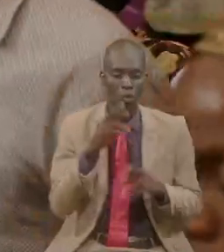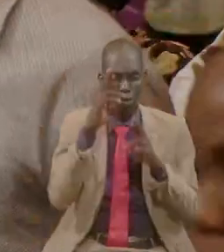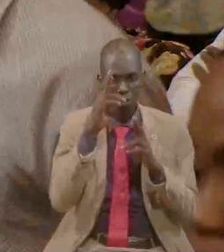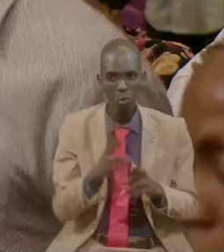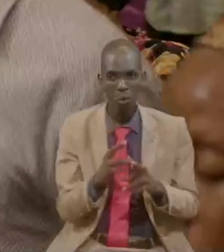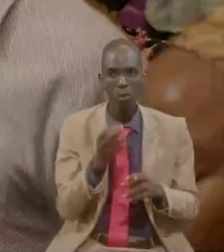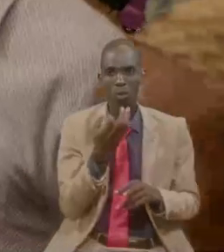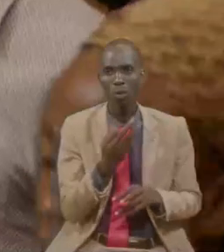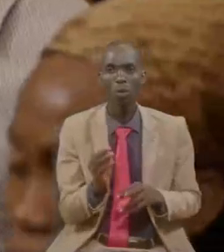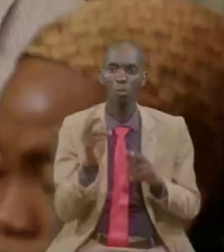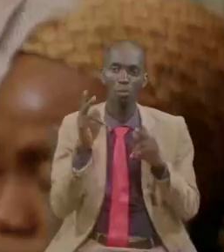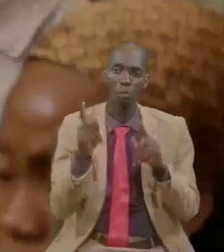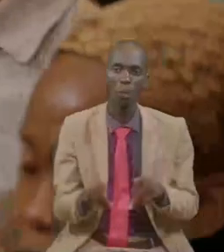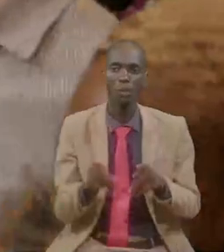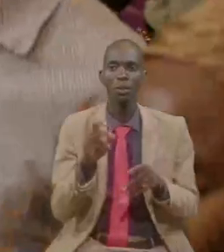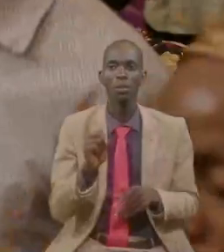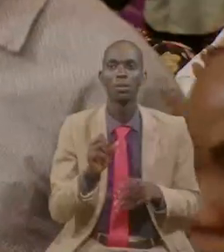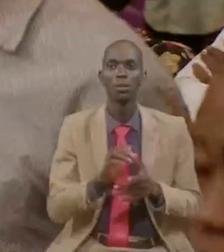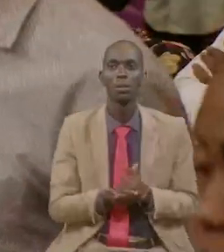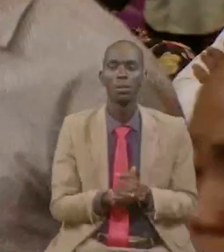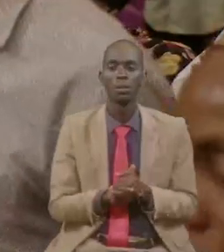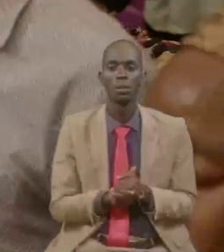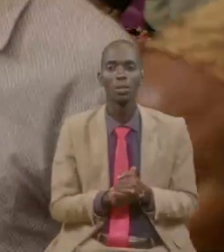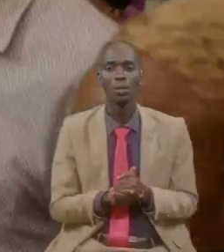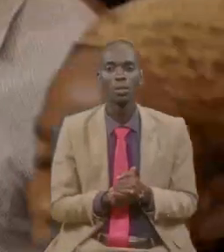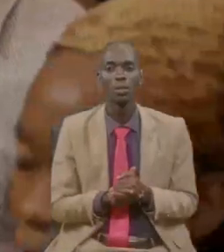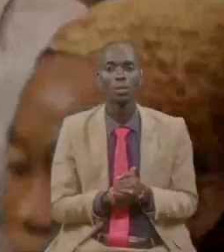sans acception de personne.